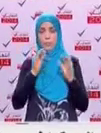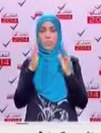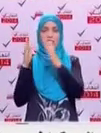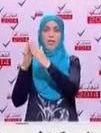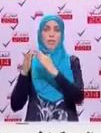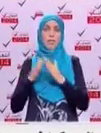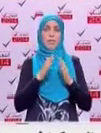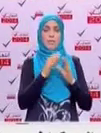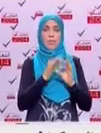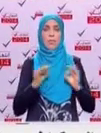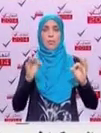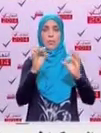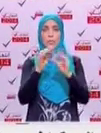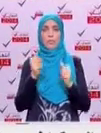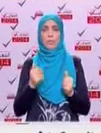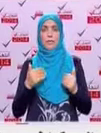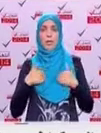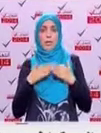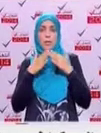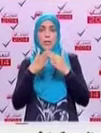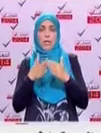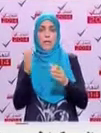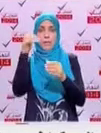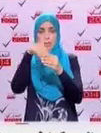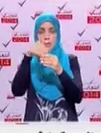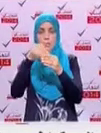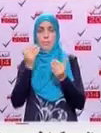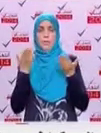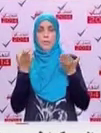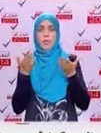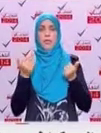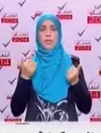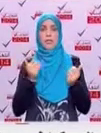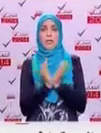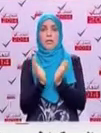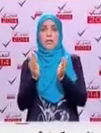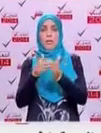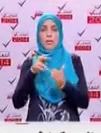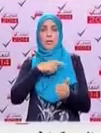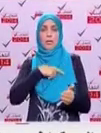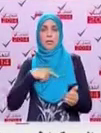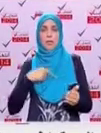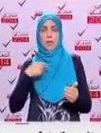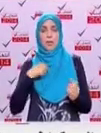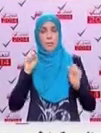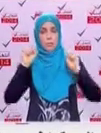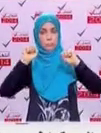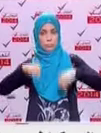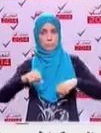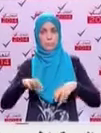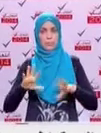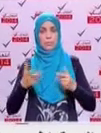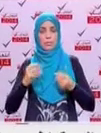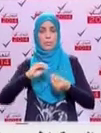لكم الانتخاب في هذه الانتخابات في قائمة حزب التحالف، لأننا نرى نحن الأقدر على